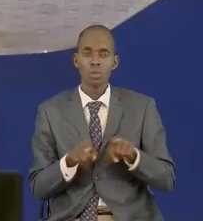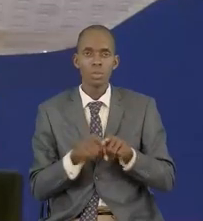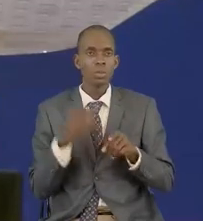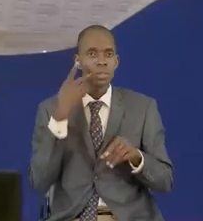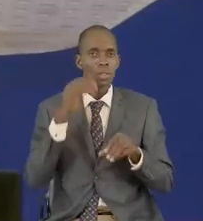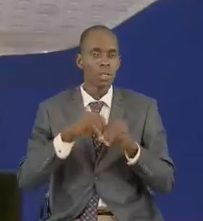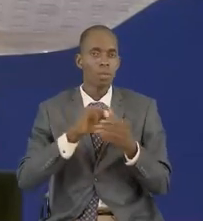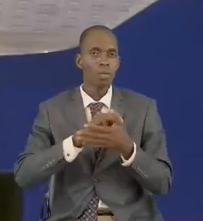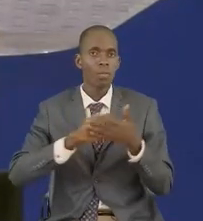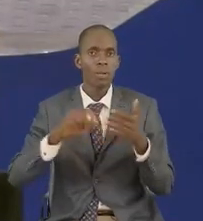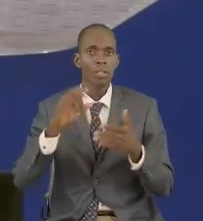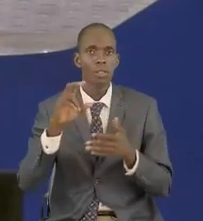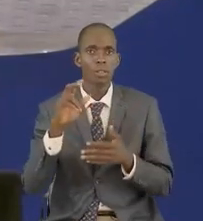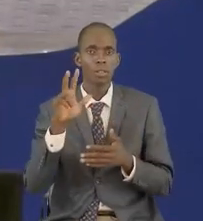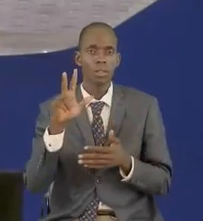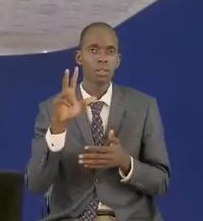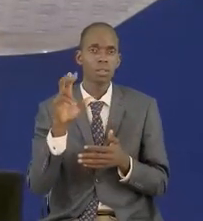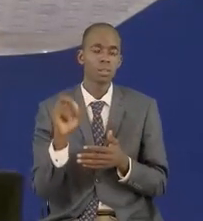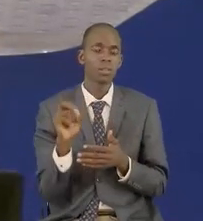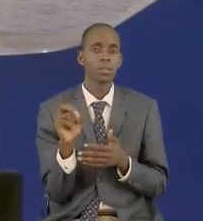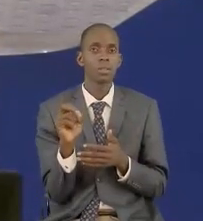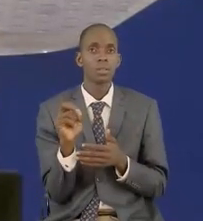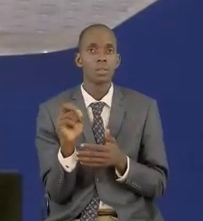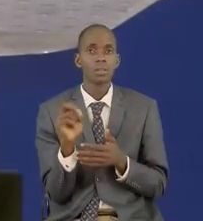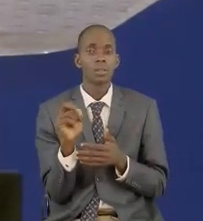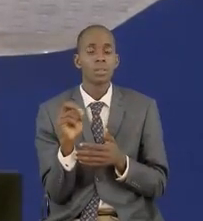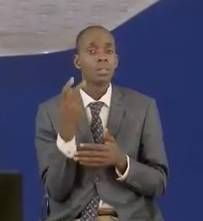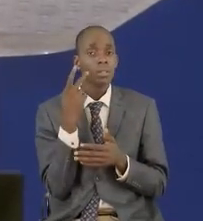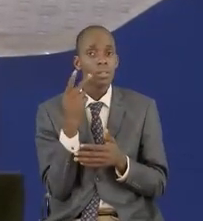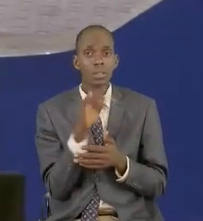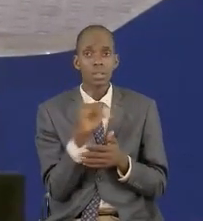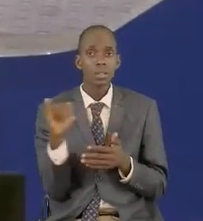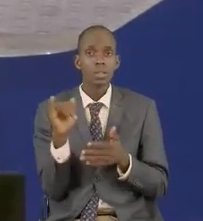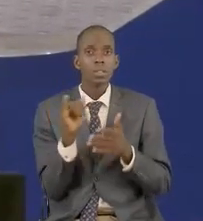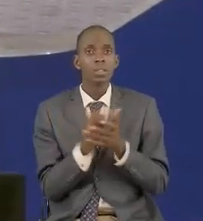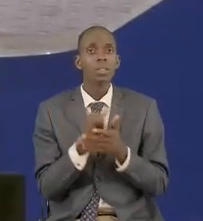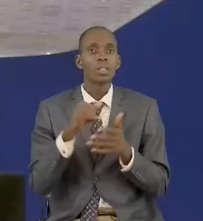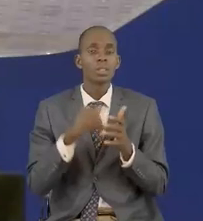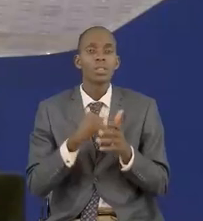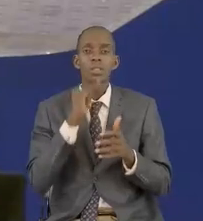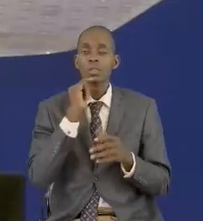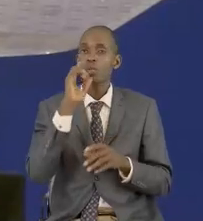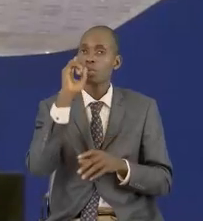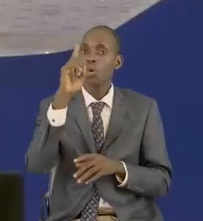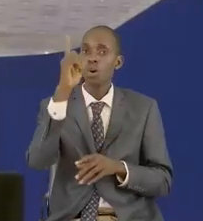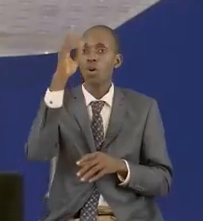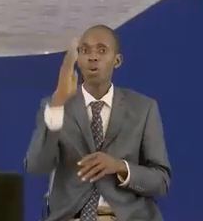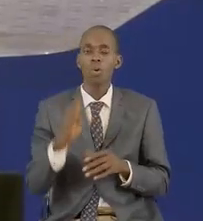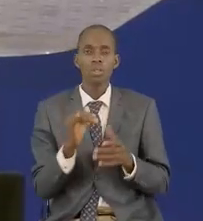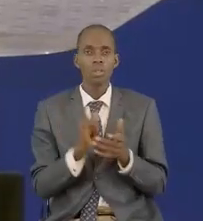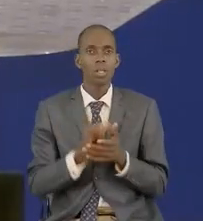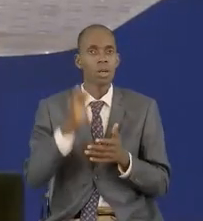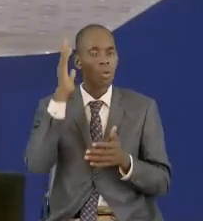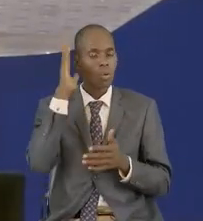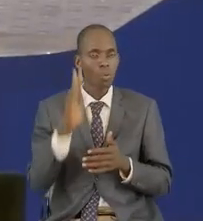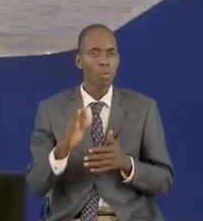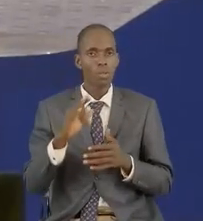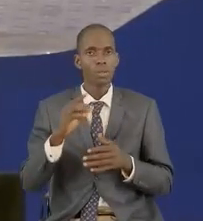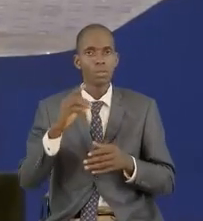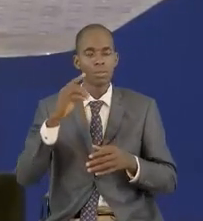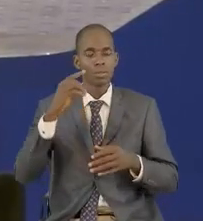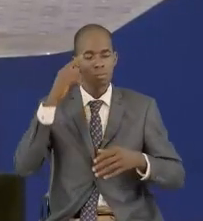puissent quel puisqu'il y a un seul Dieu qui est justifiera par la foi les